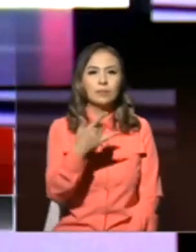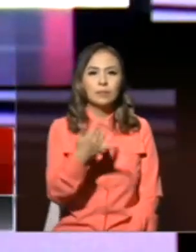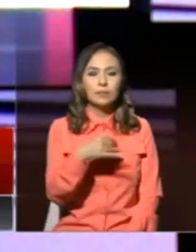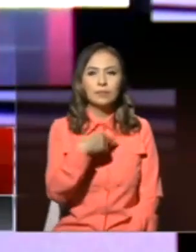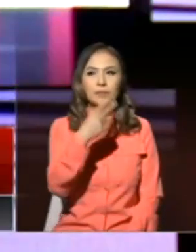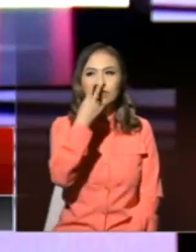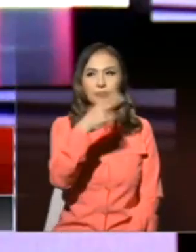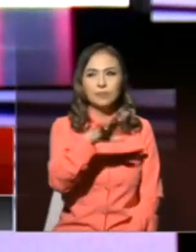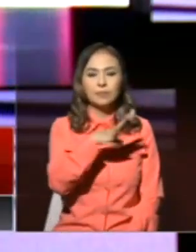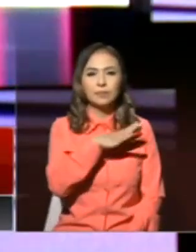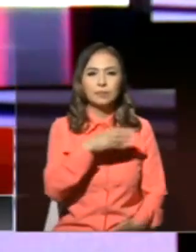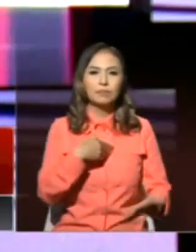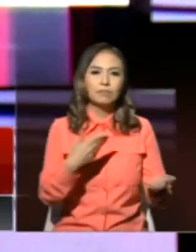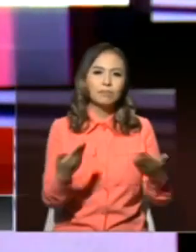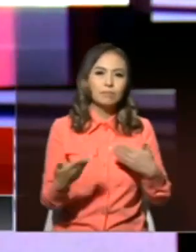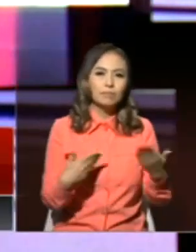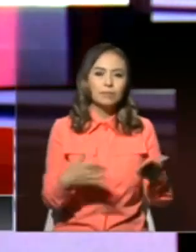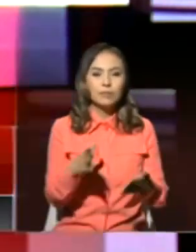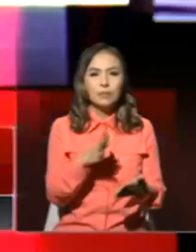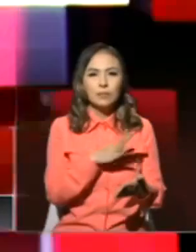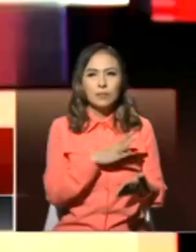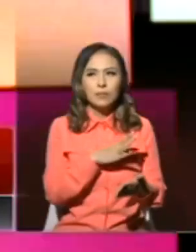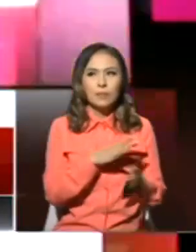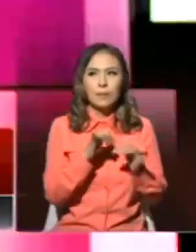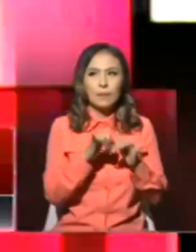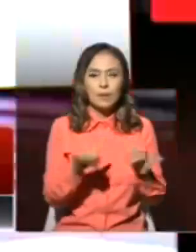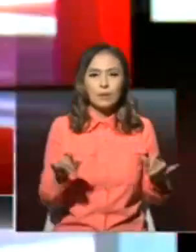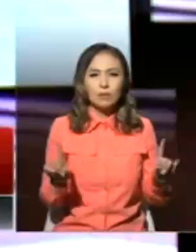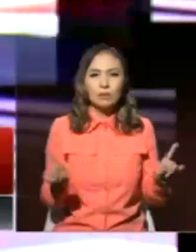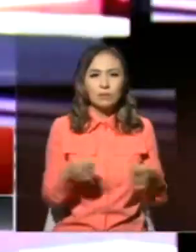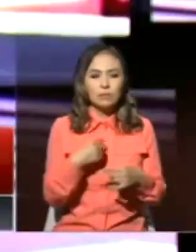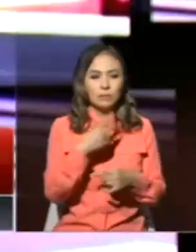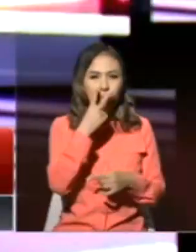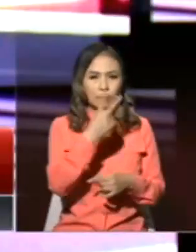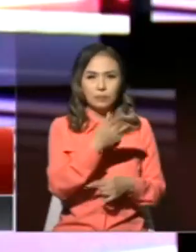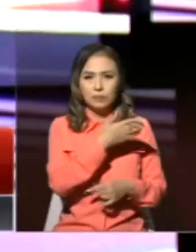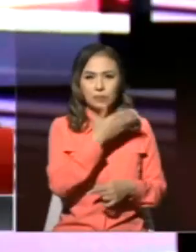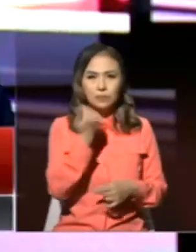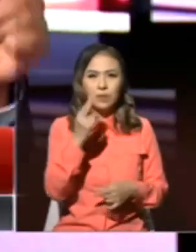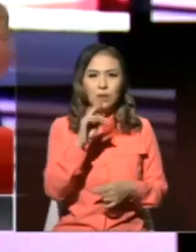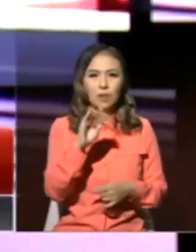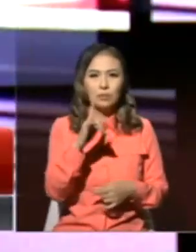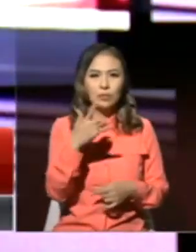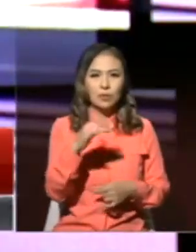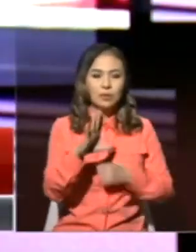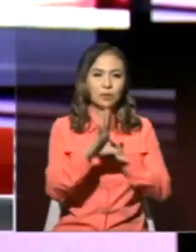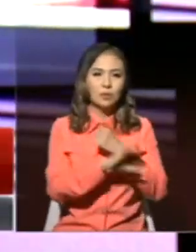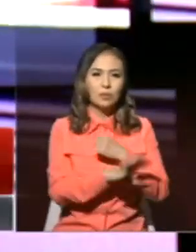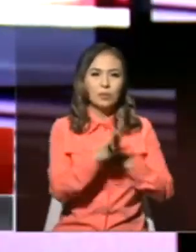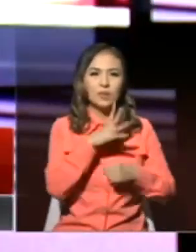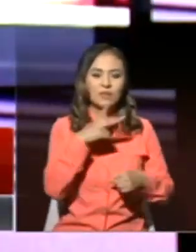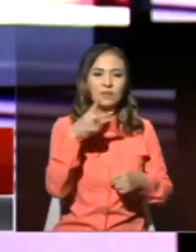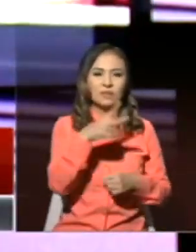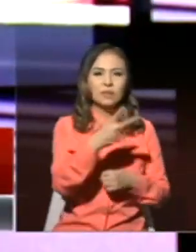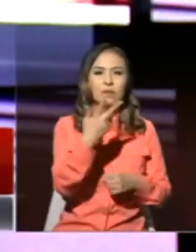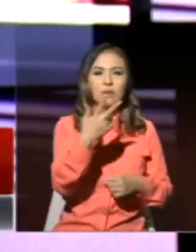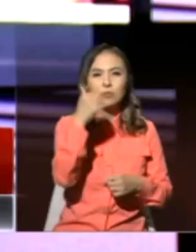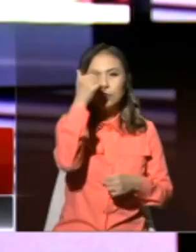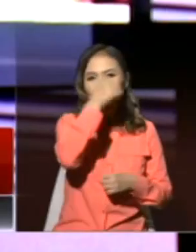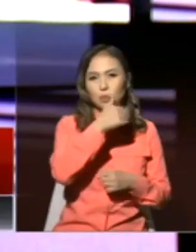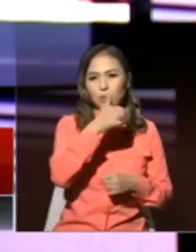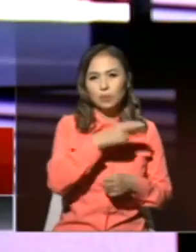Көшелерін жаяу жүріп аралап көрдім. Мен дамыған түгін де көрмедім. Мен Қапшағайда ең соңғы рет 2003 жылы болған бұның